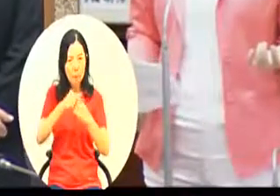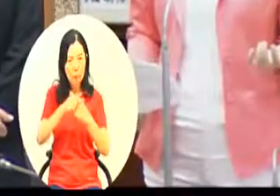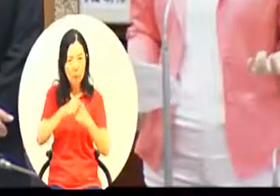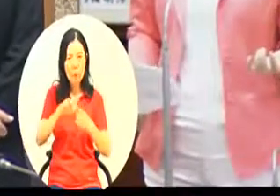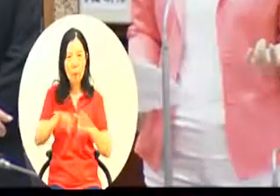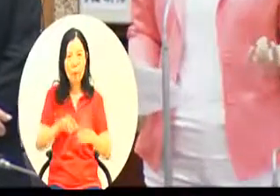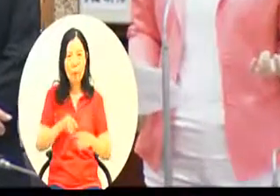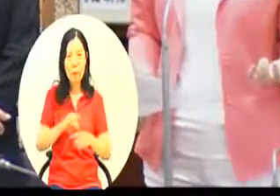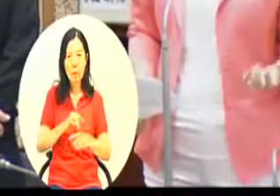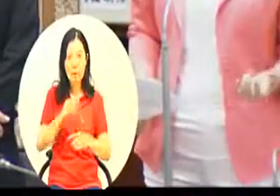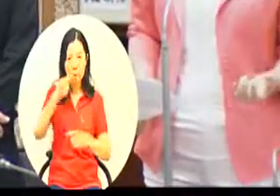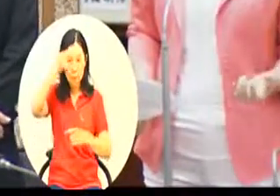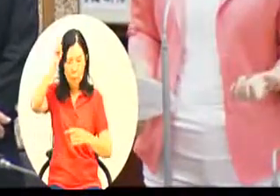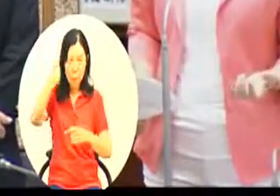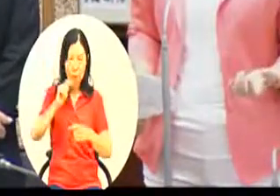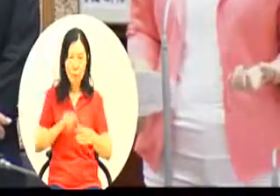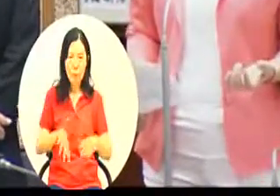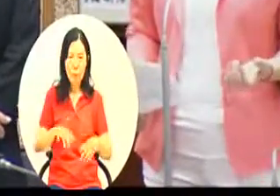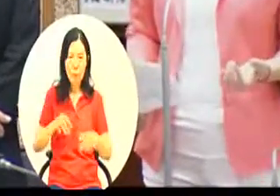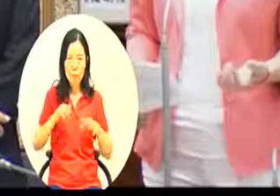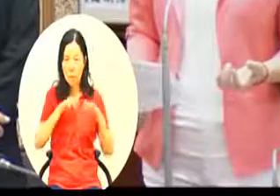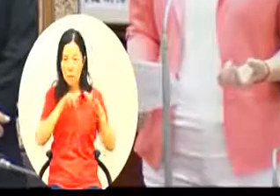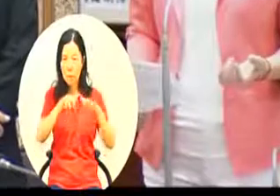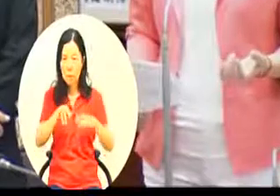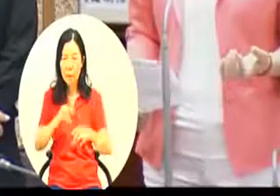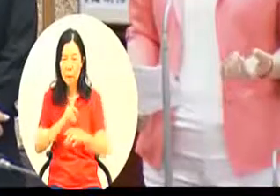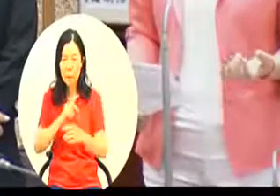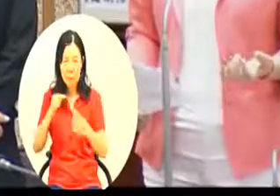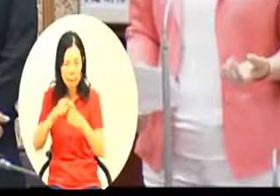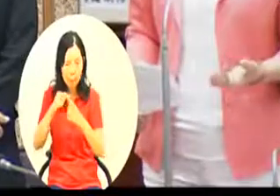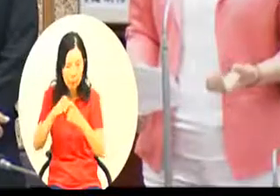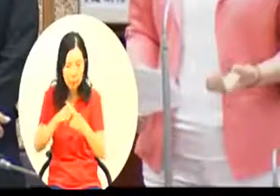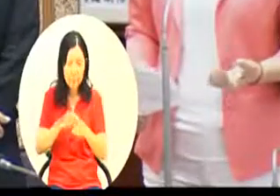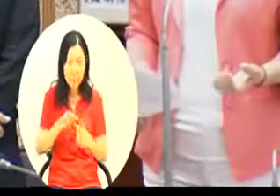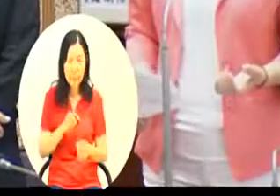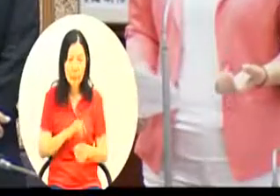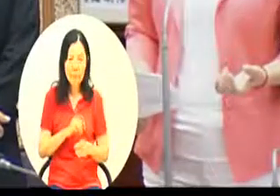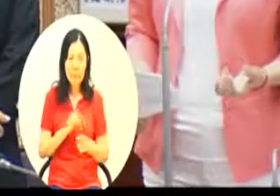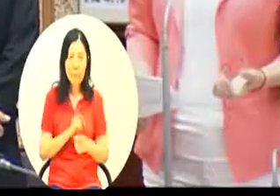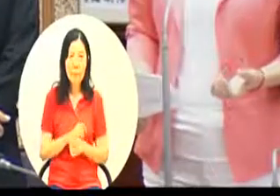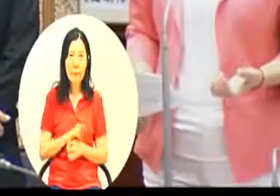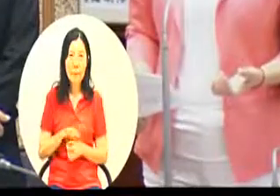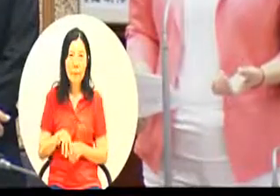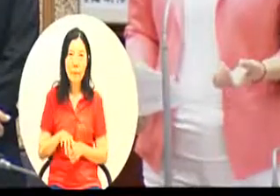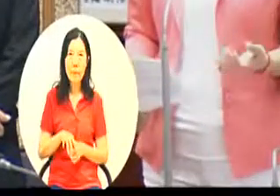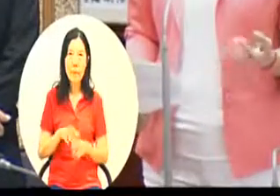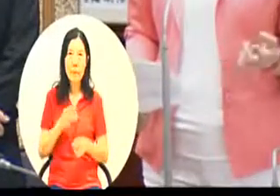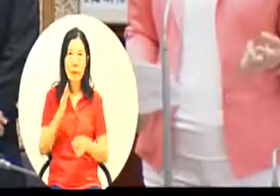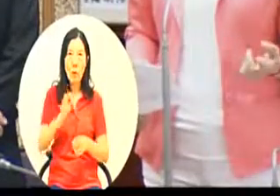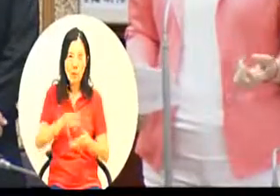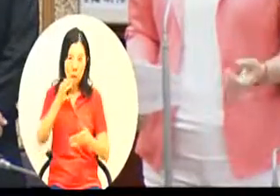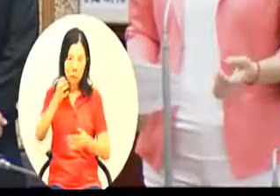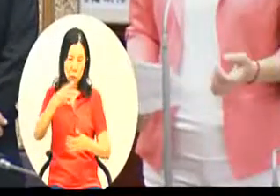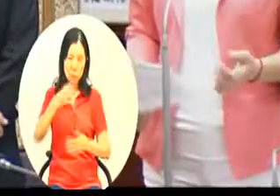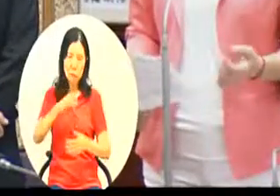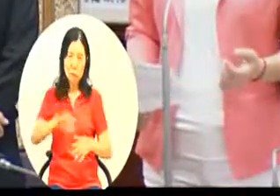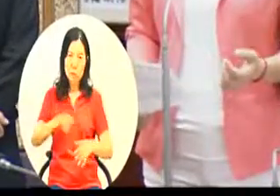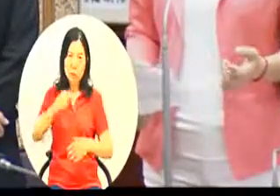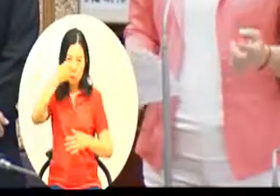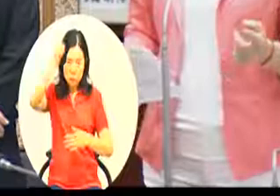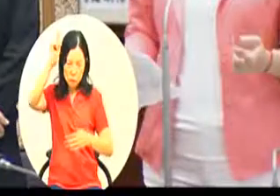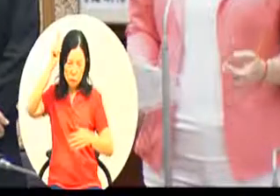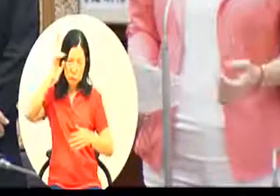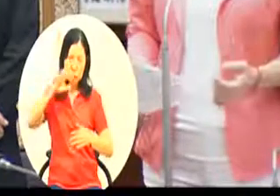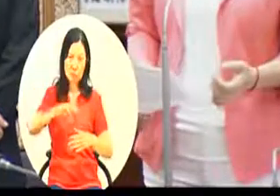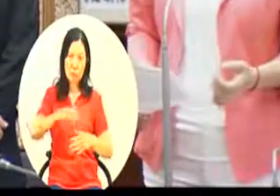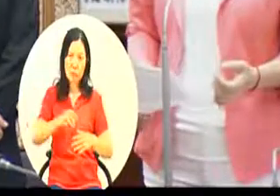这边深刻的一个探讨。甚至呢，曾经有人跟本席提到，这个遗址是可以追溯